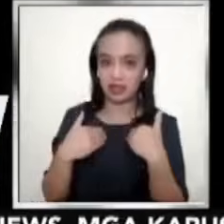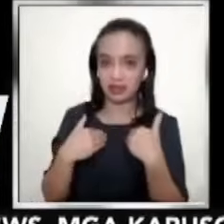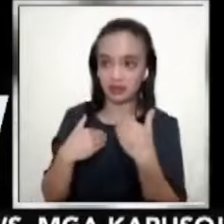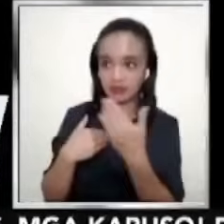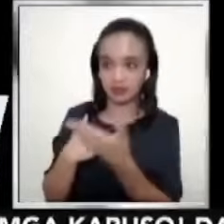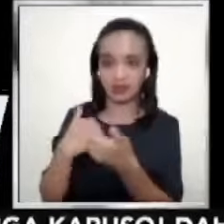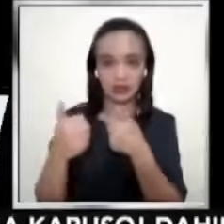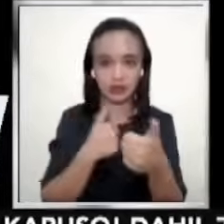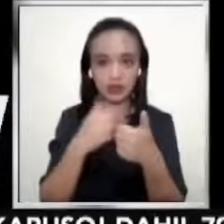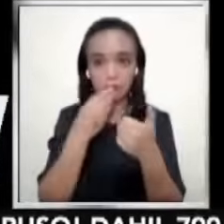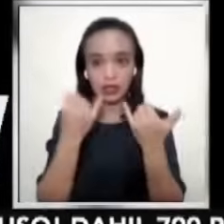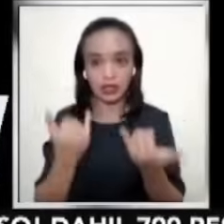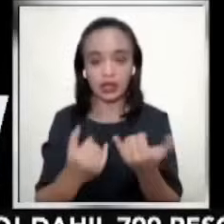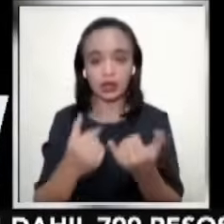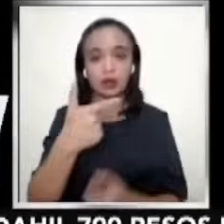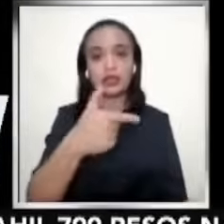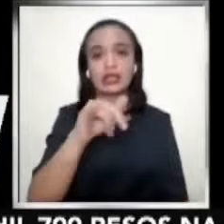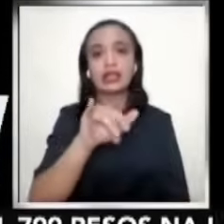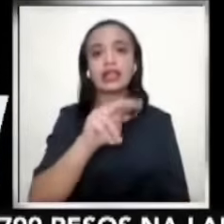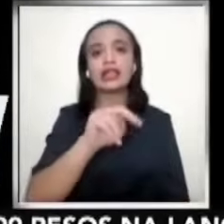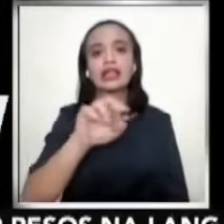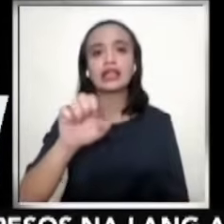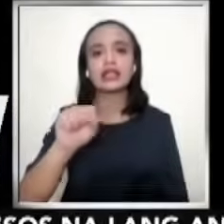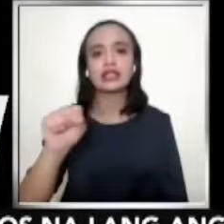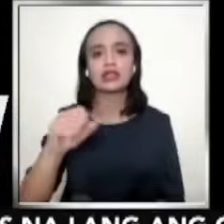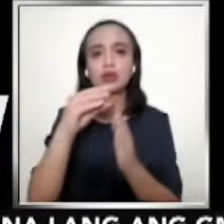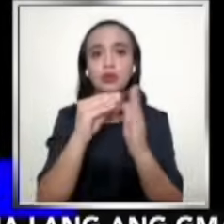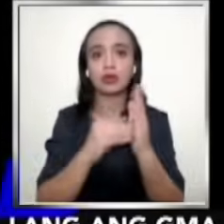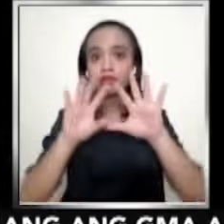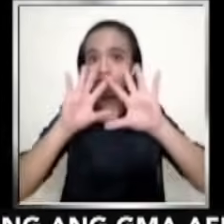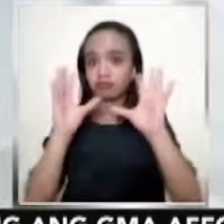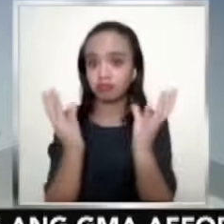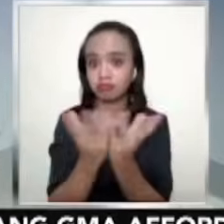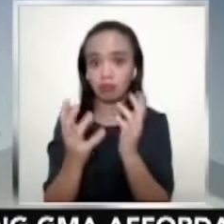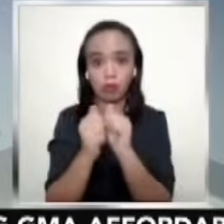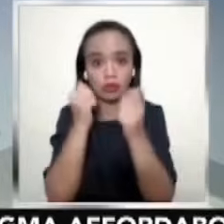Guinness World Record para sa pinakamabigat na langka?